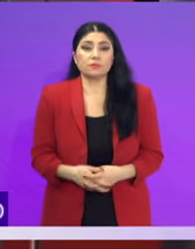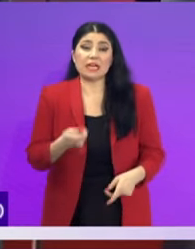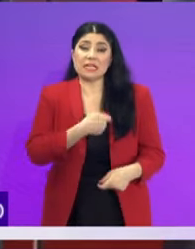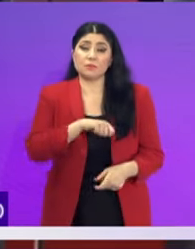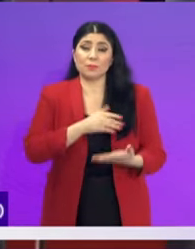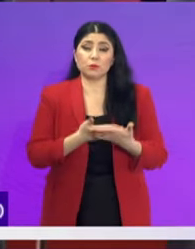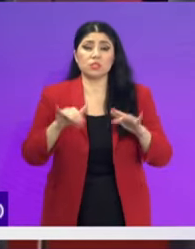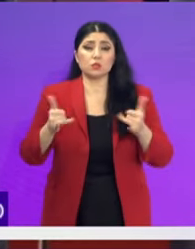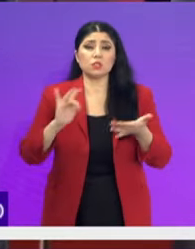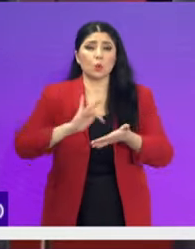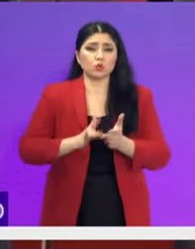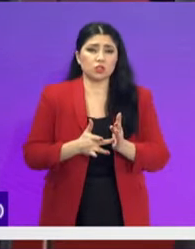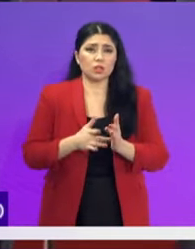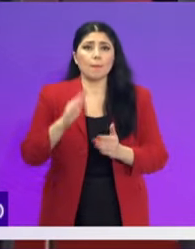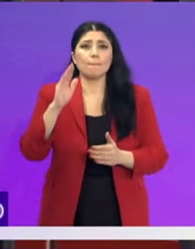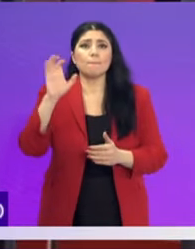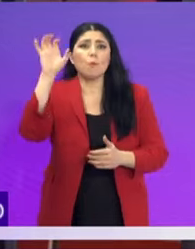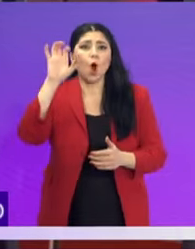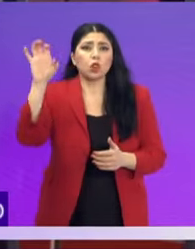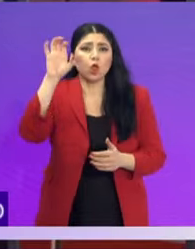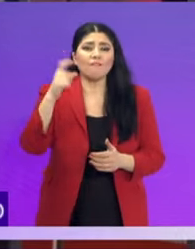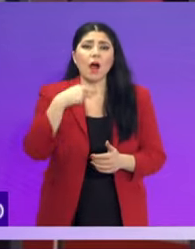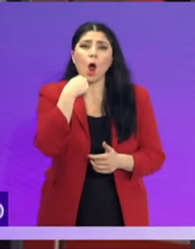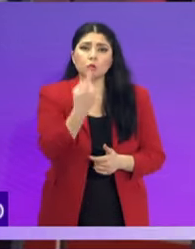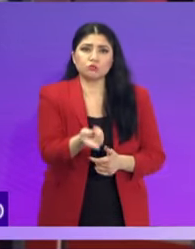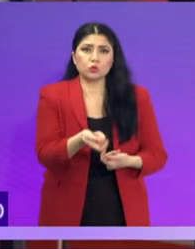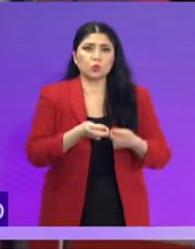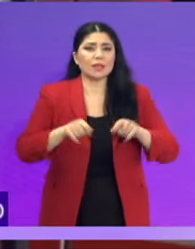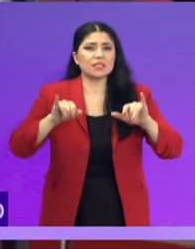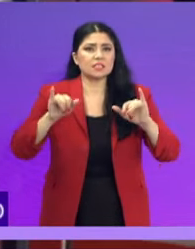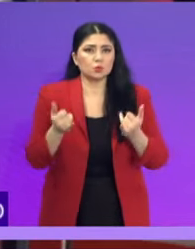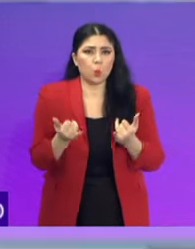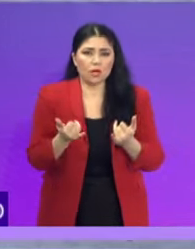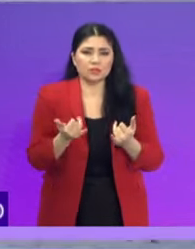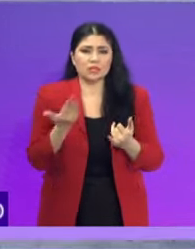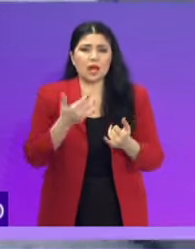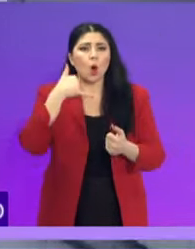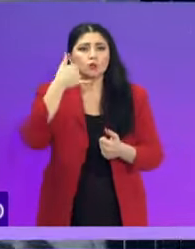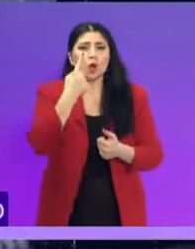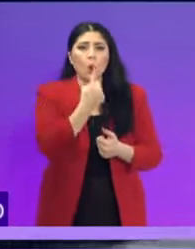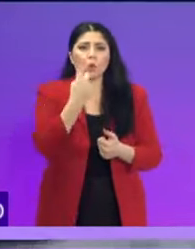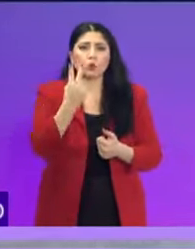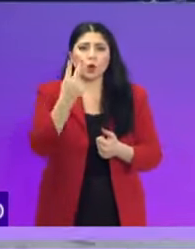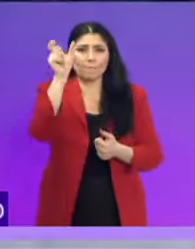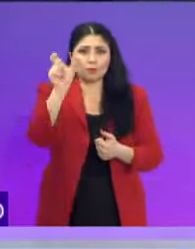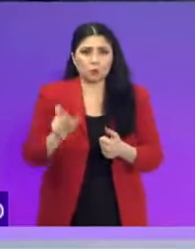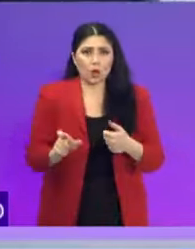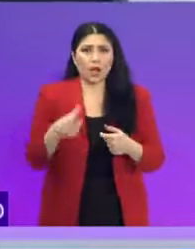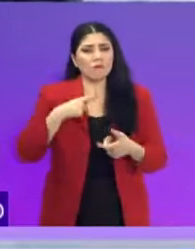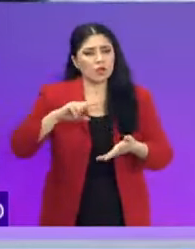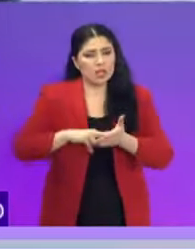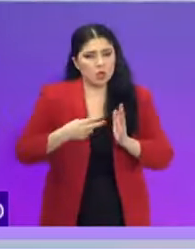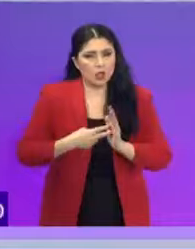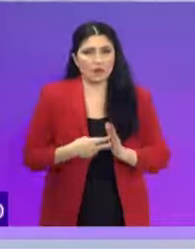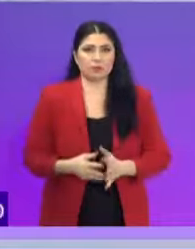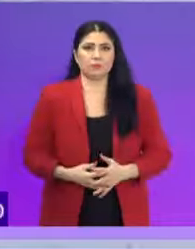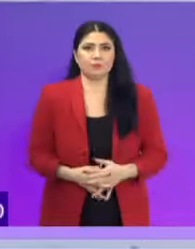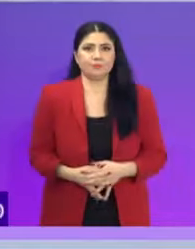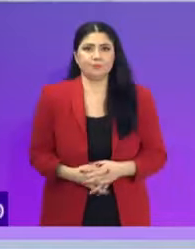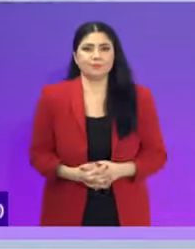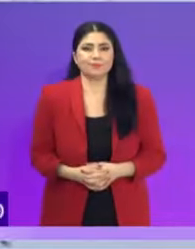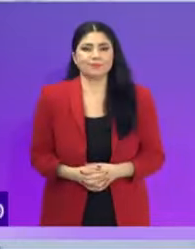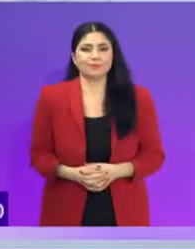pentru situații de urgență din Moldova spun că toate cazurile semnalate la 112 au fost rezolvate în cele